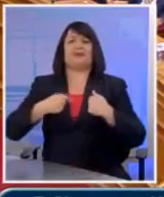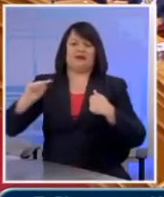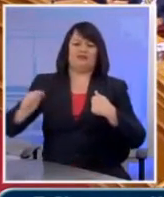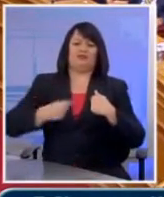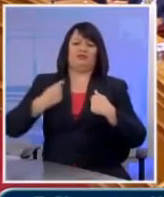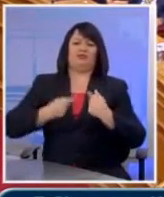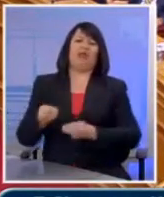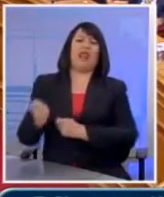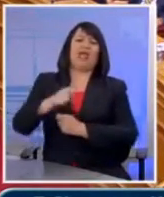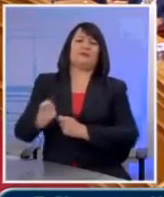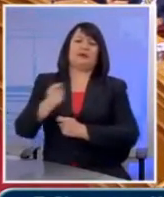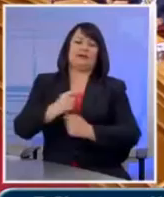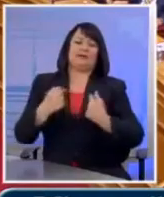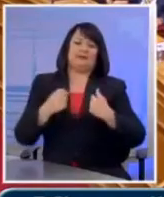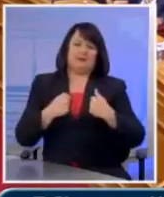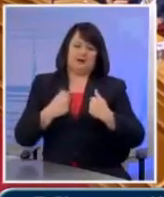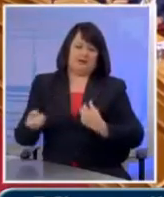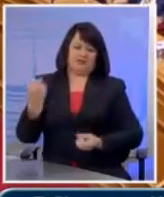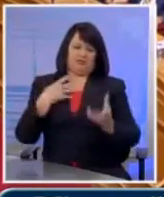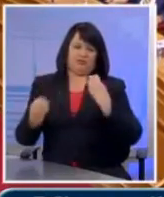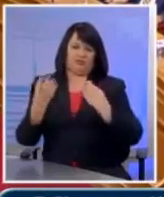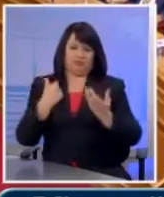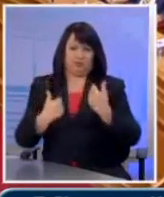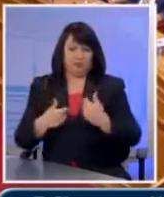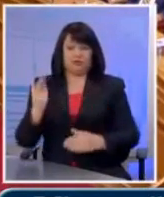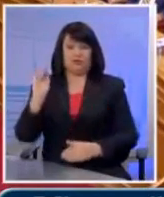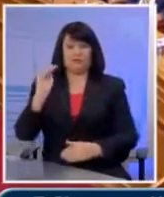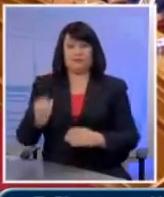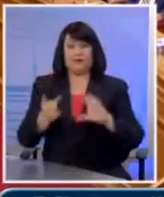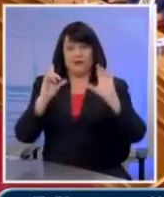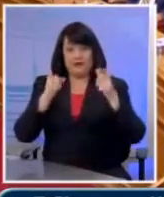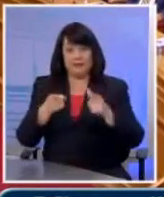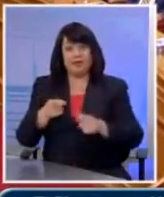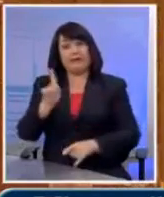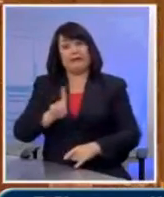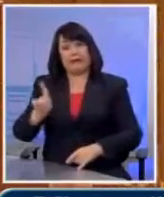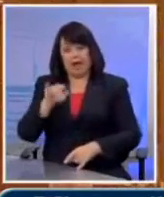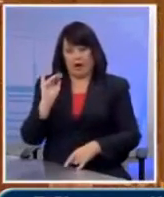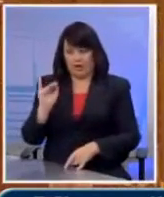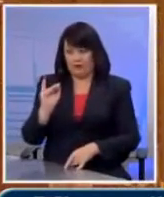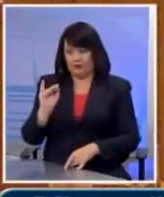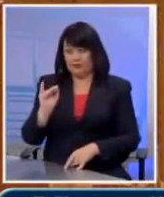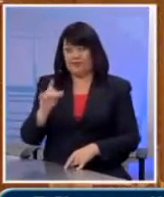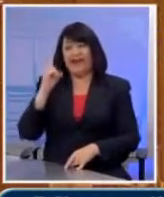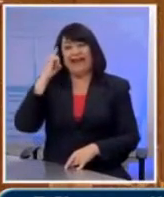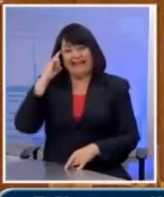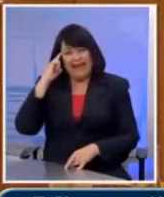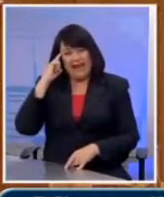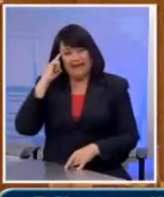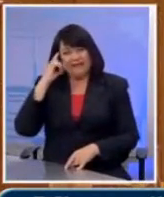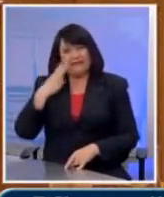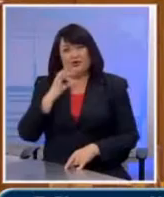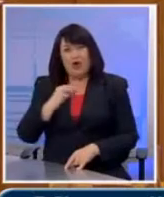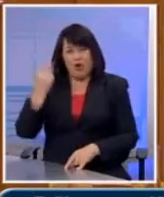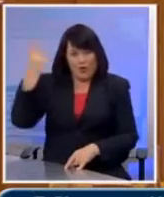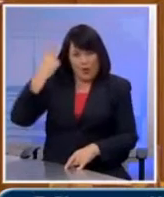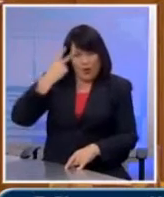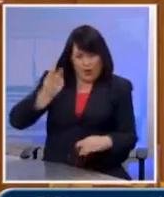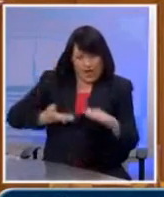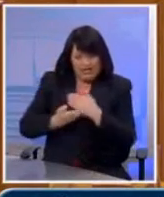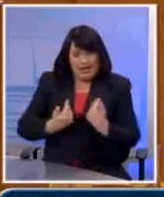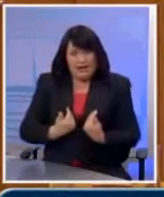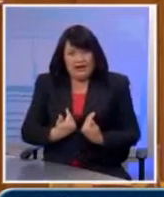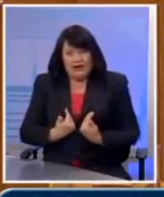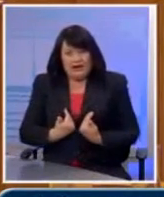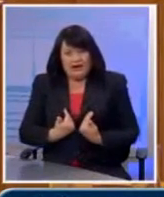λάσπης. Κύριοι συνάδελφοι της Νέας Δημοκρατίας, κύριε Μητσοτάκη, καταλαβαίνετε για ποιους λόγους μας καταγγέλλετε.